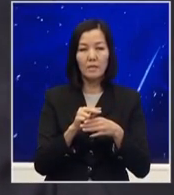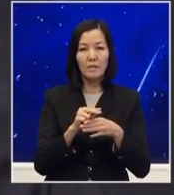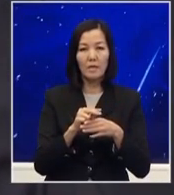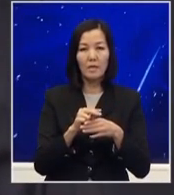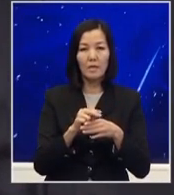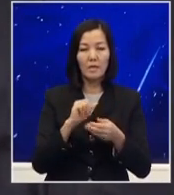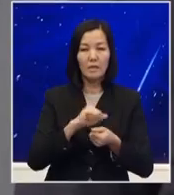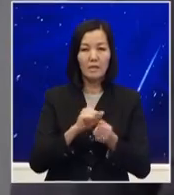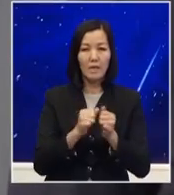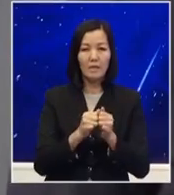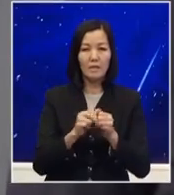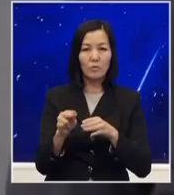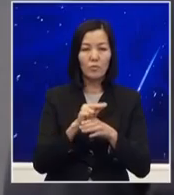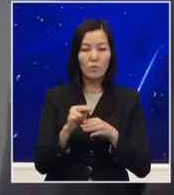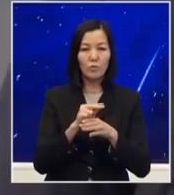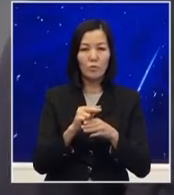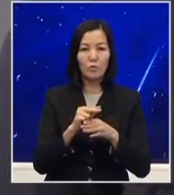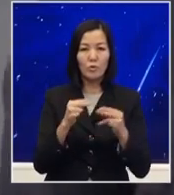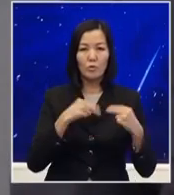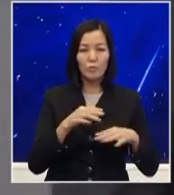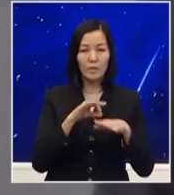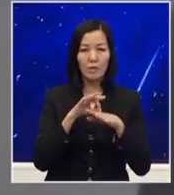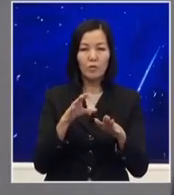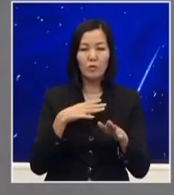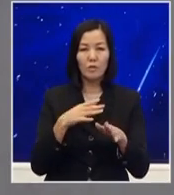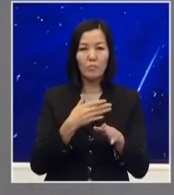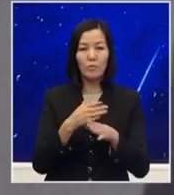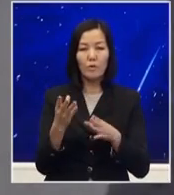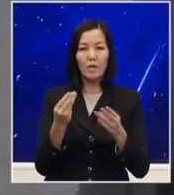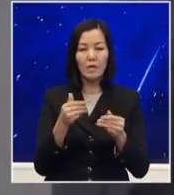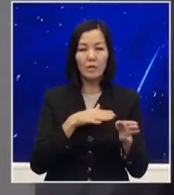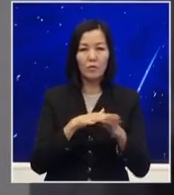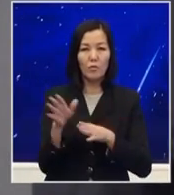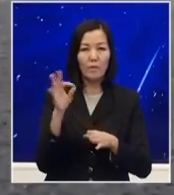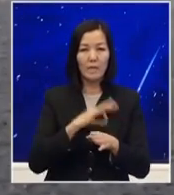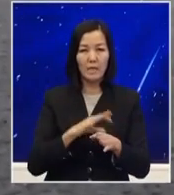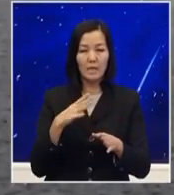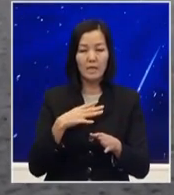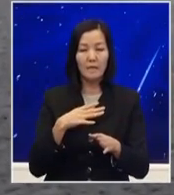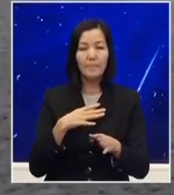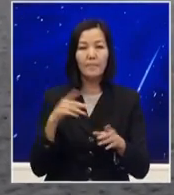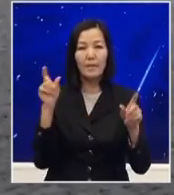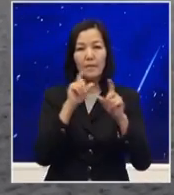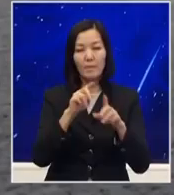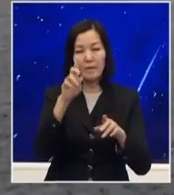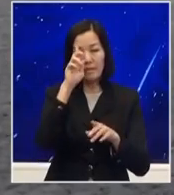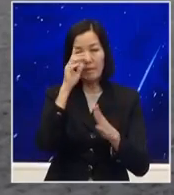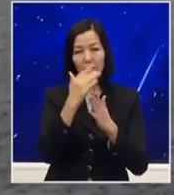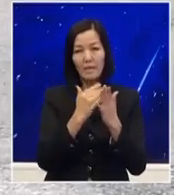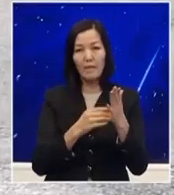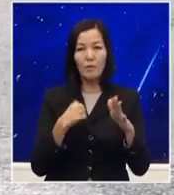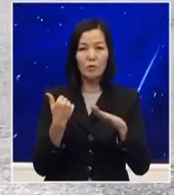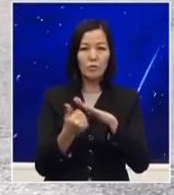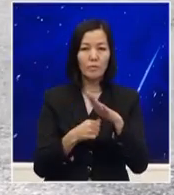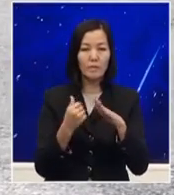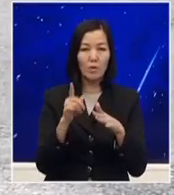жұмыстары жүргізілді. Қазіргі таңда бөлінген қаражаттар толығымен игерілді. Аталған мемлекеттік бағдарлама жұмыссыздарға